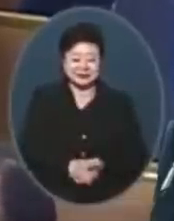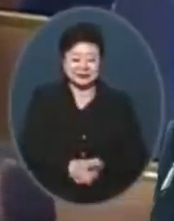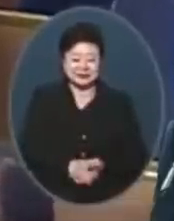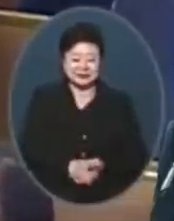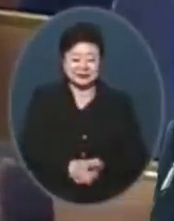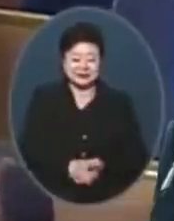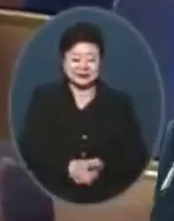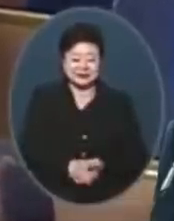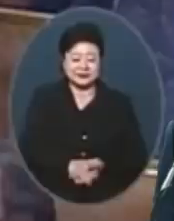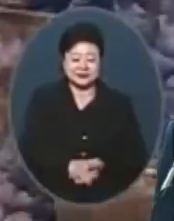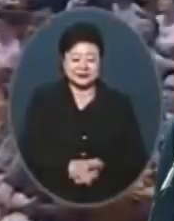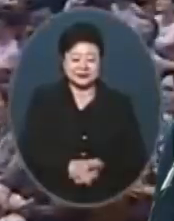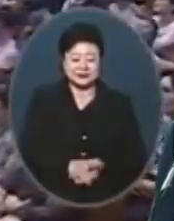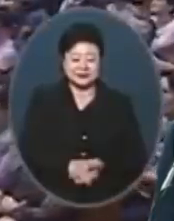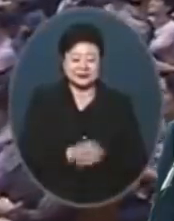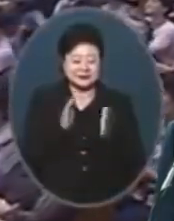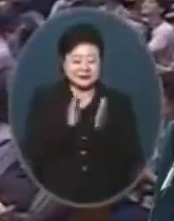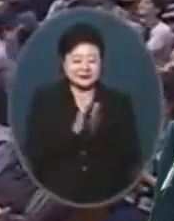아멘.